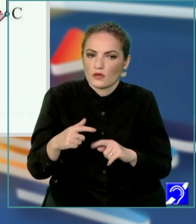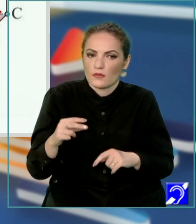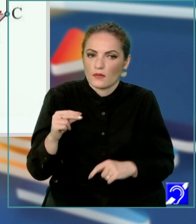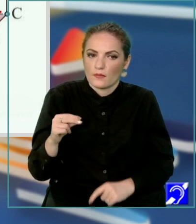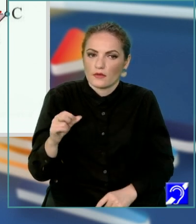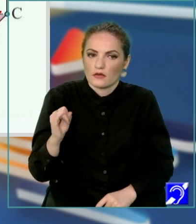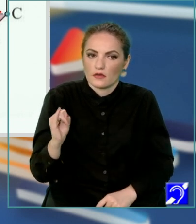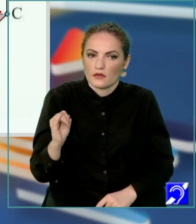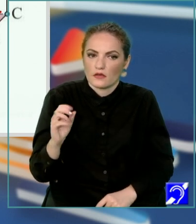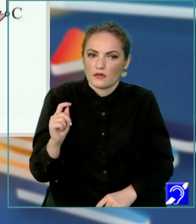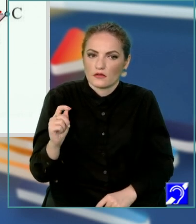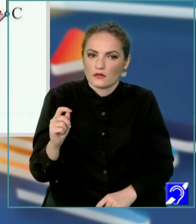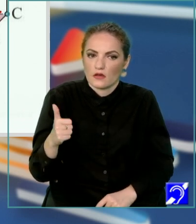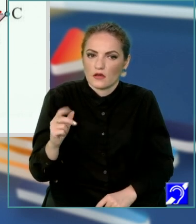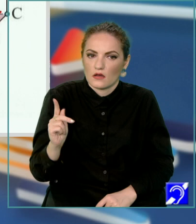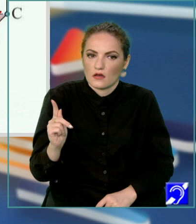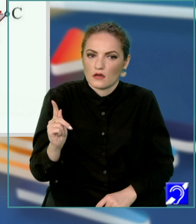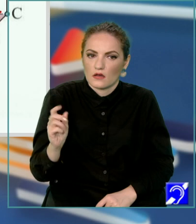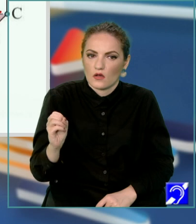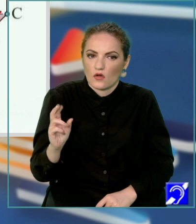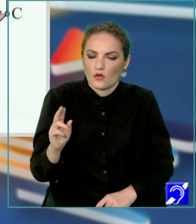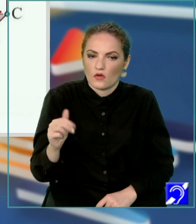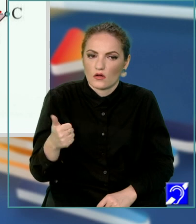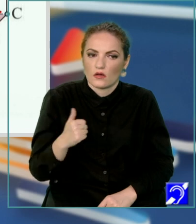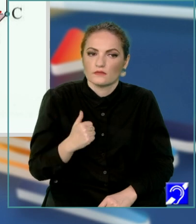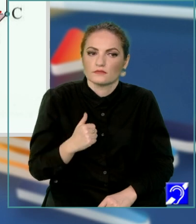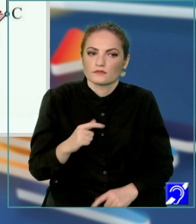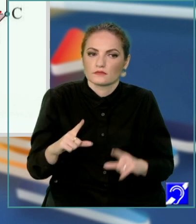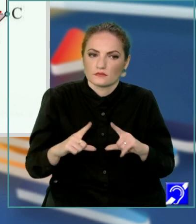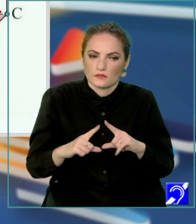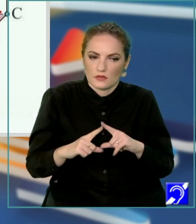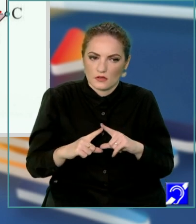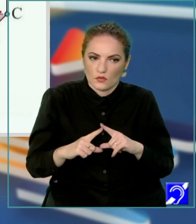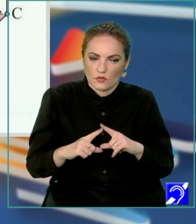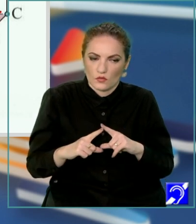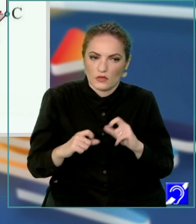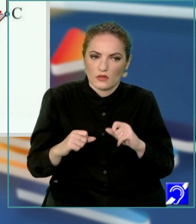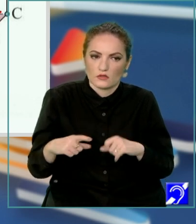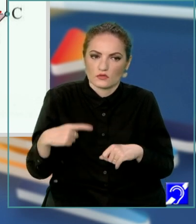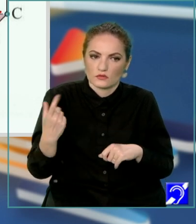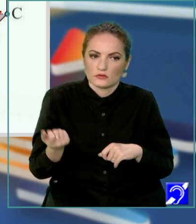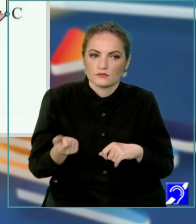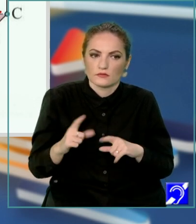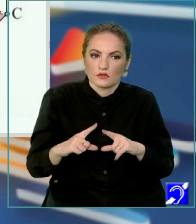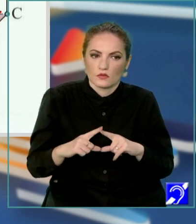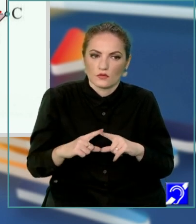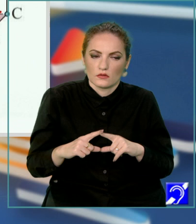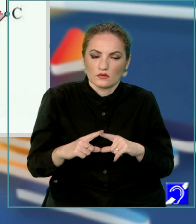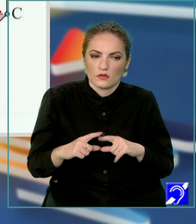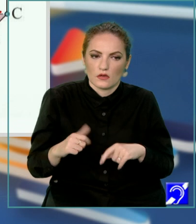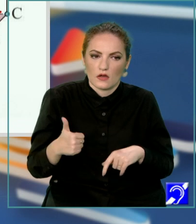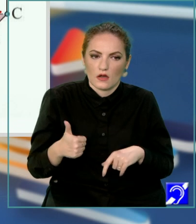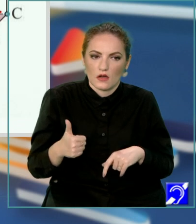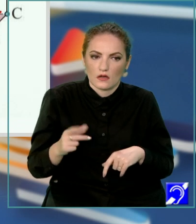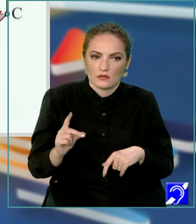diagonale astfel triunghiurile pe care le putem lua în calcul sunt triunghiul b a b